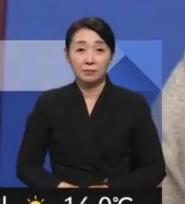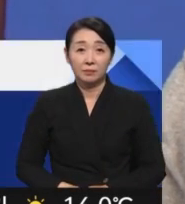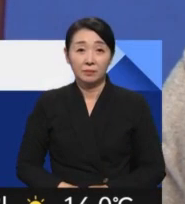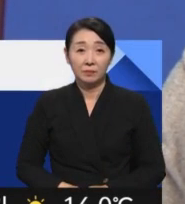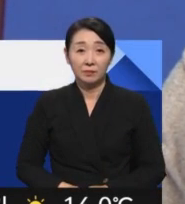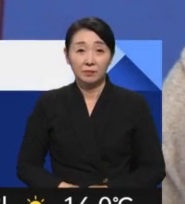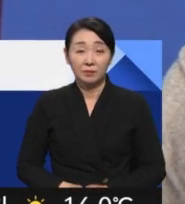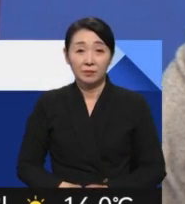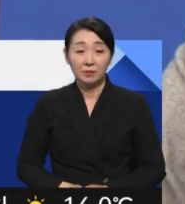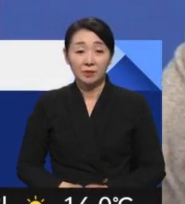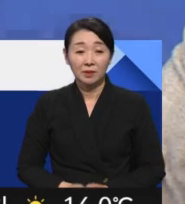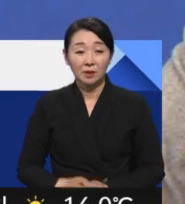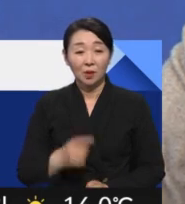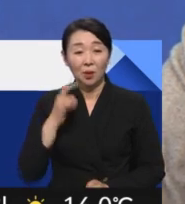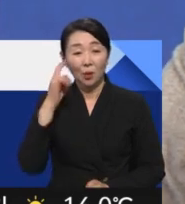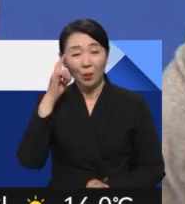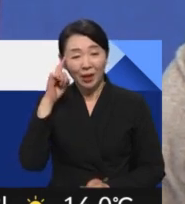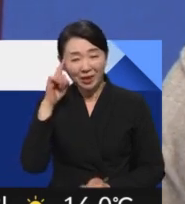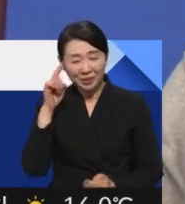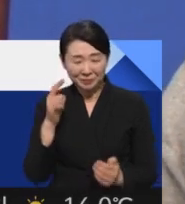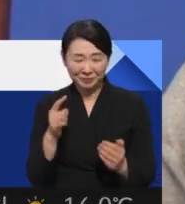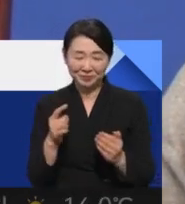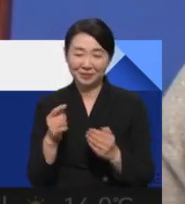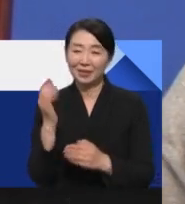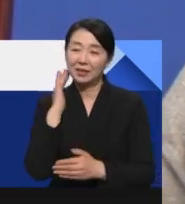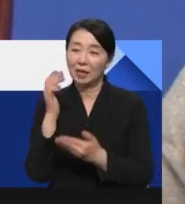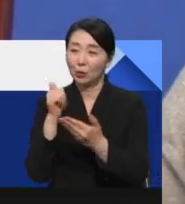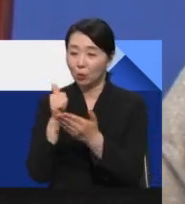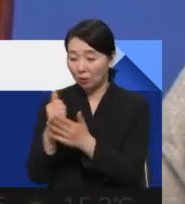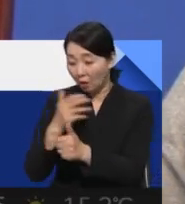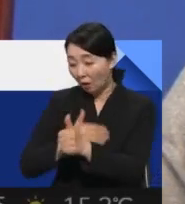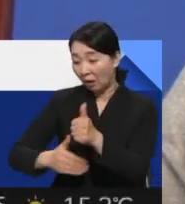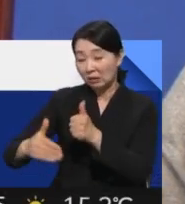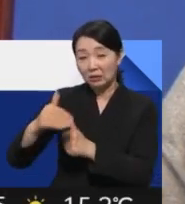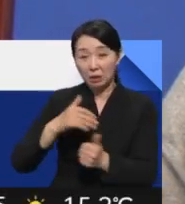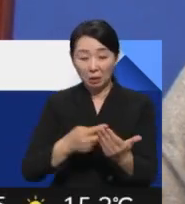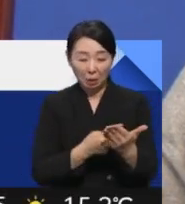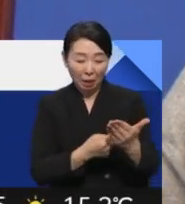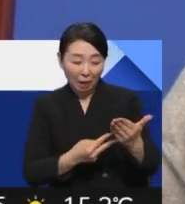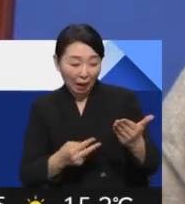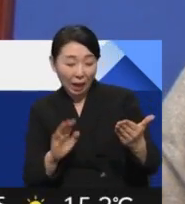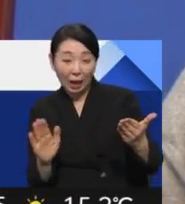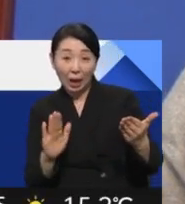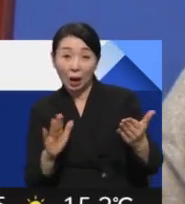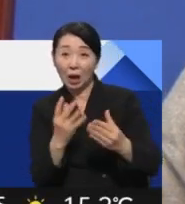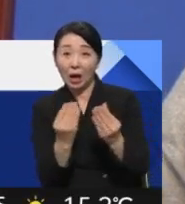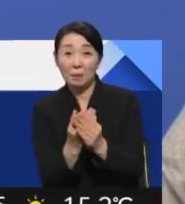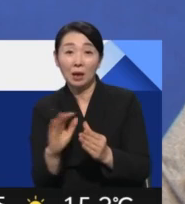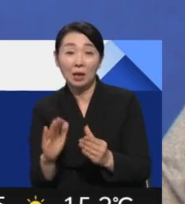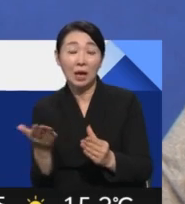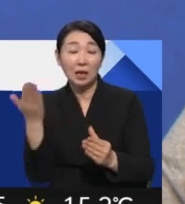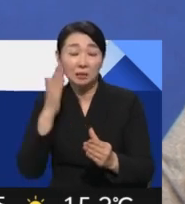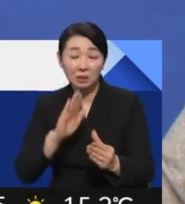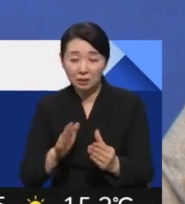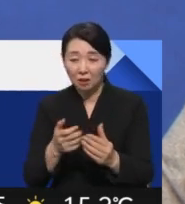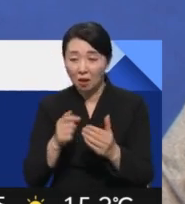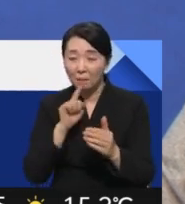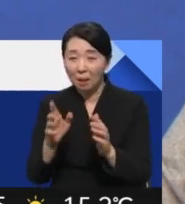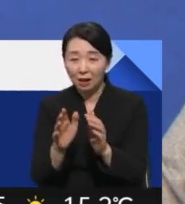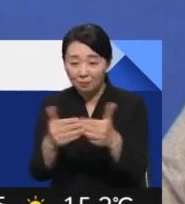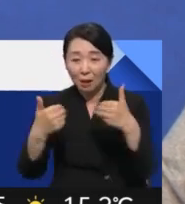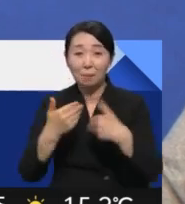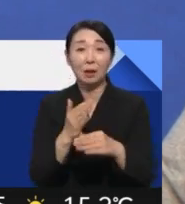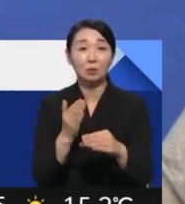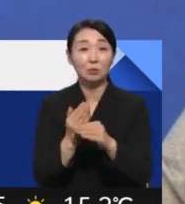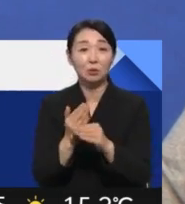쪽대본으로 출발한 대통령실의 기획사정이 마침내 막장 드라마로 치닫고 있습니다. 대통령실이 주관한